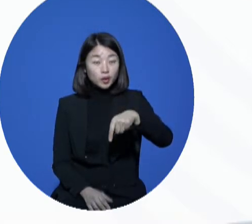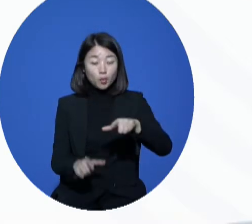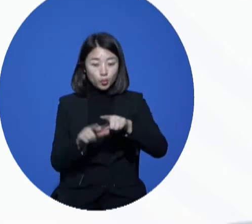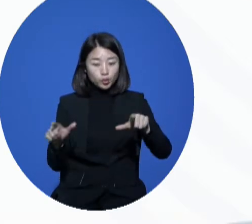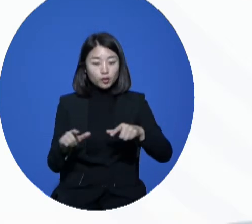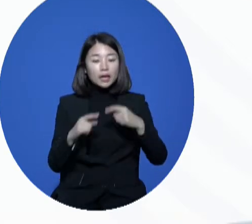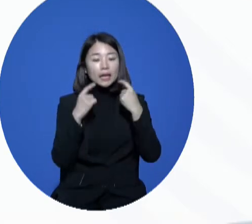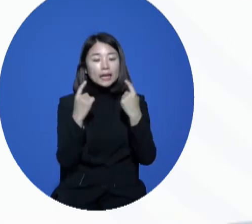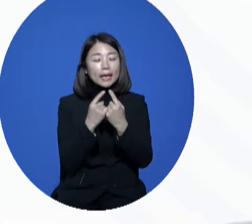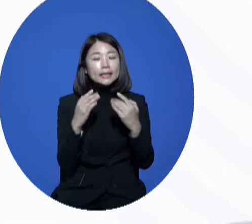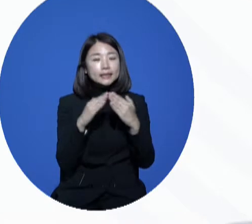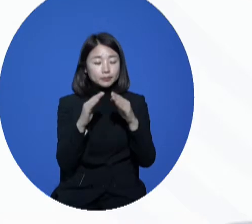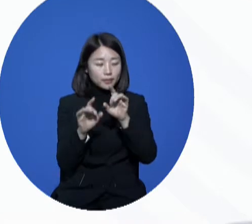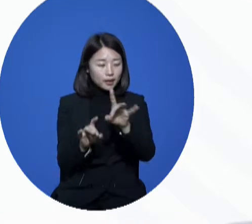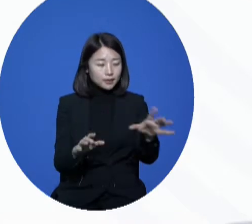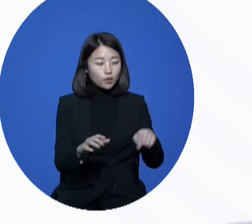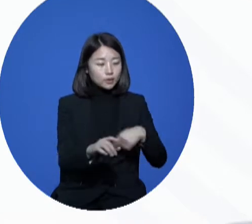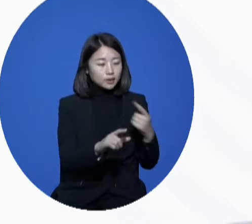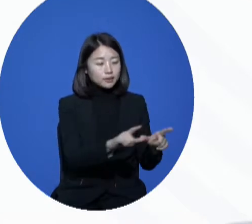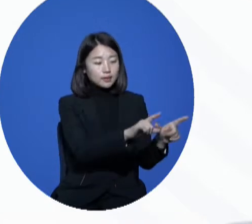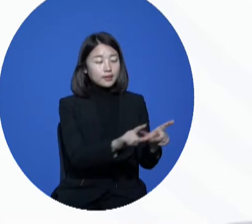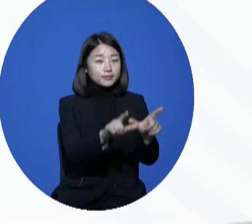집에 살고 있습니다.